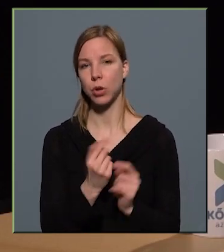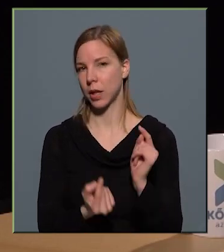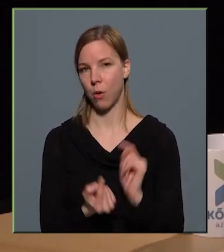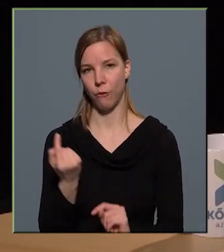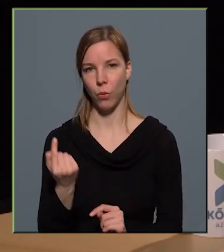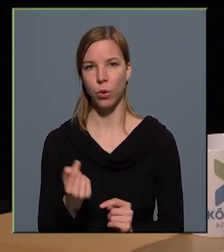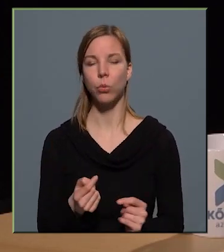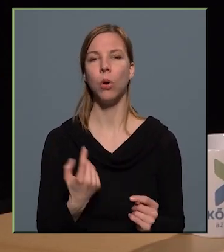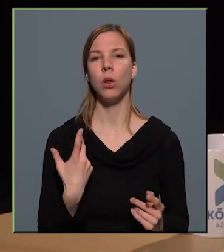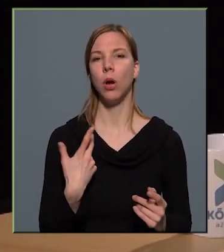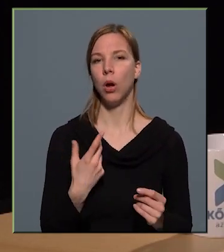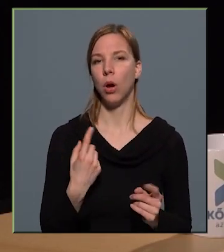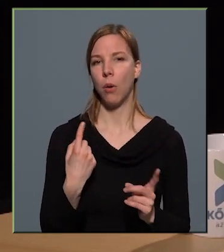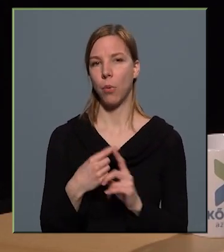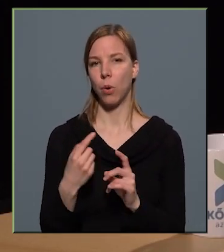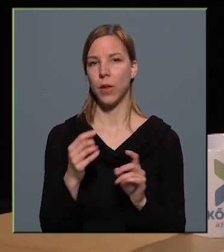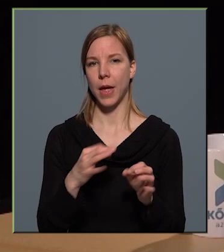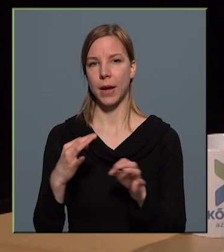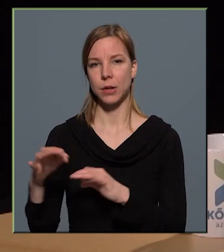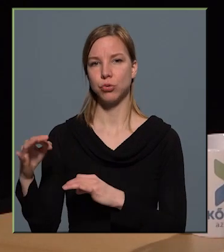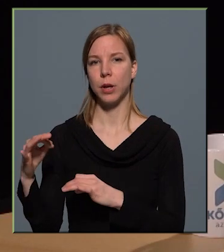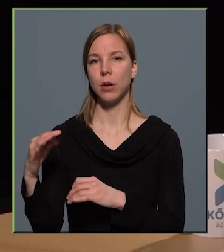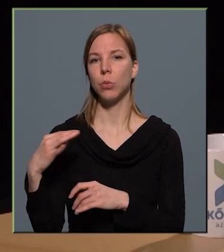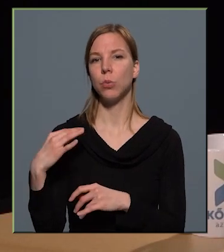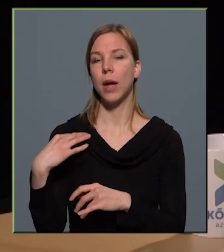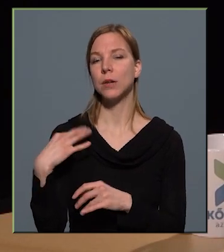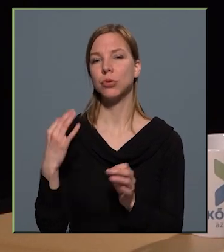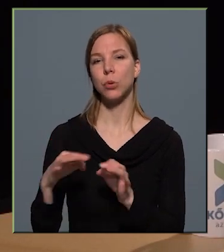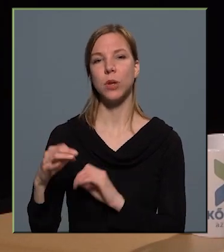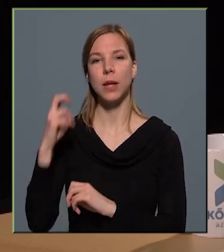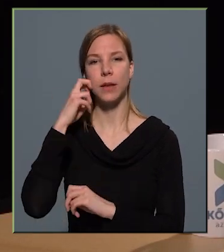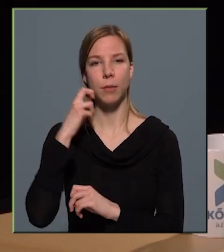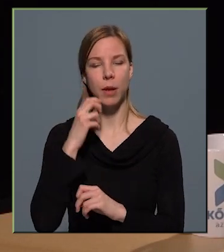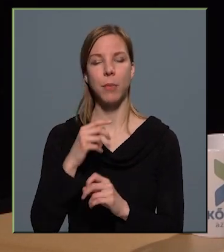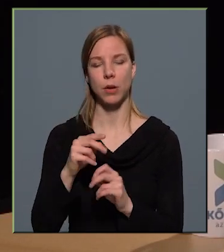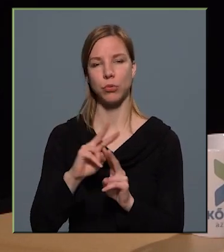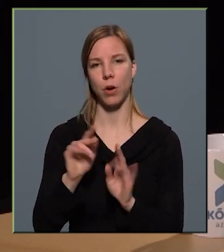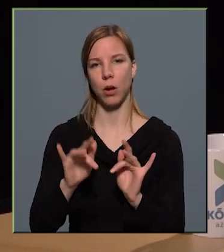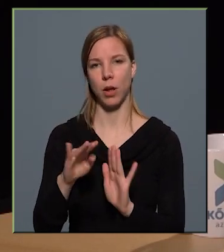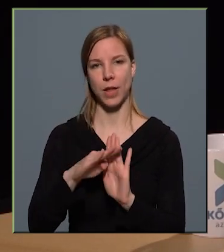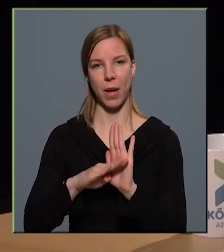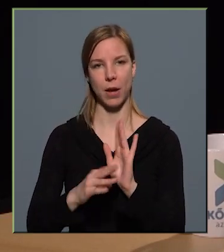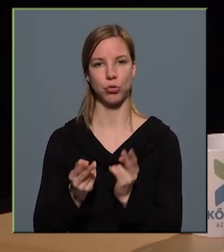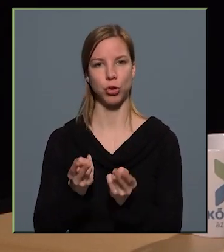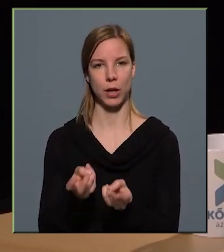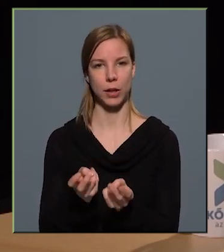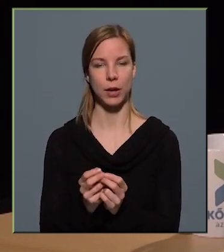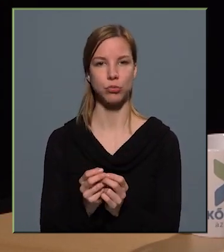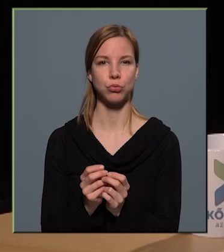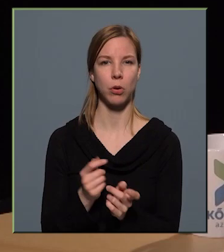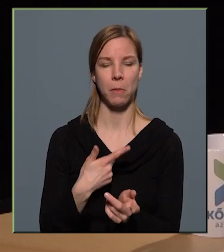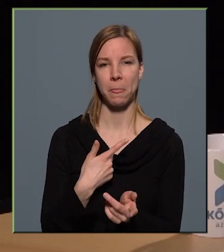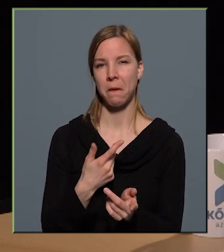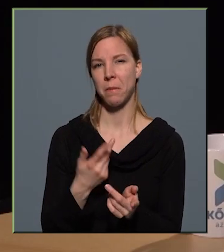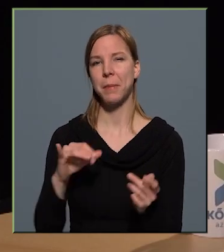hát azért egészségügyi intézményben is előfordulhatnak, ugye szabálysértések adott esetben olyan Hát én nem is